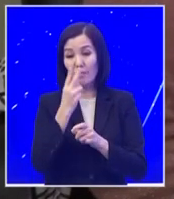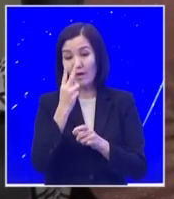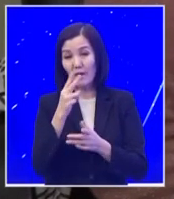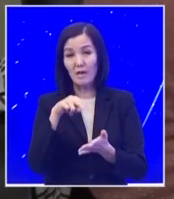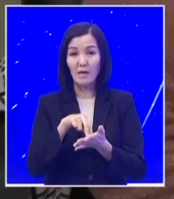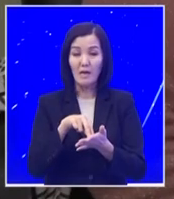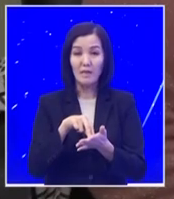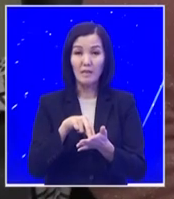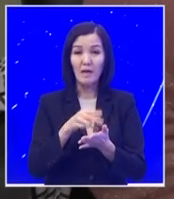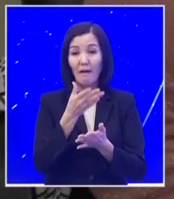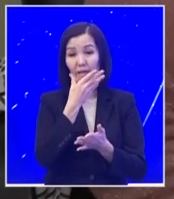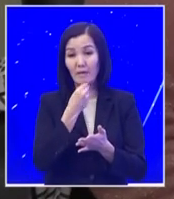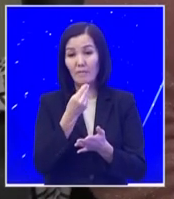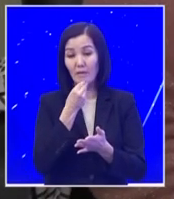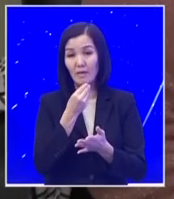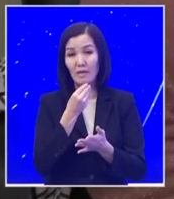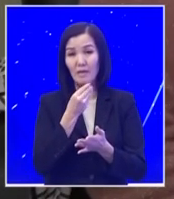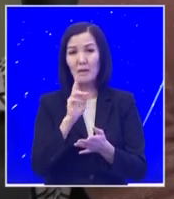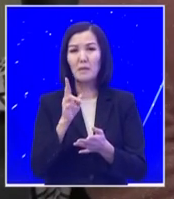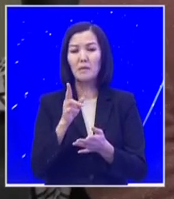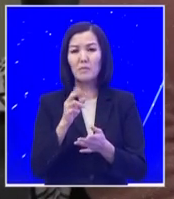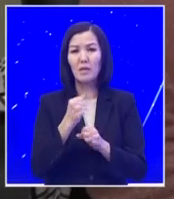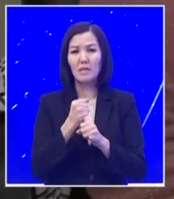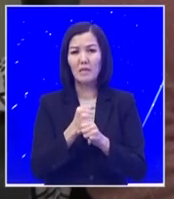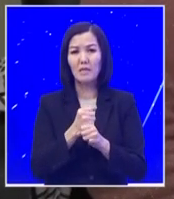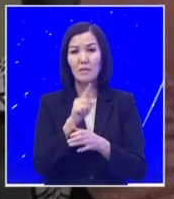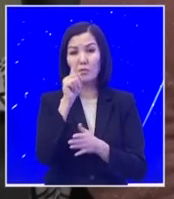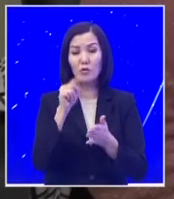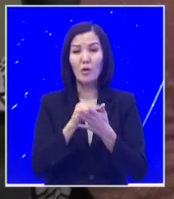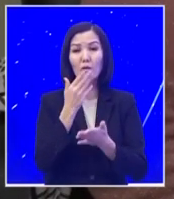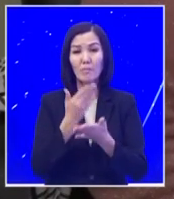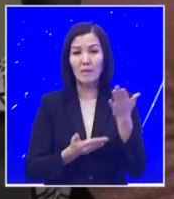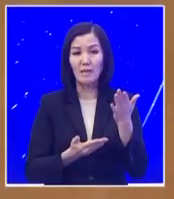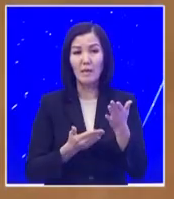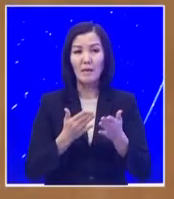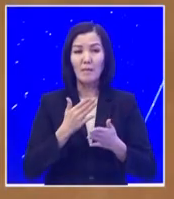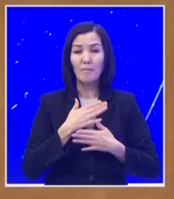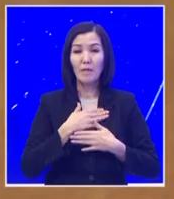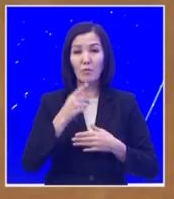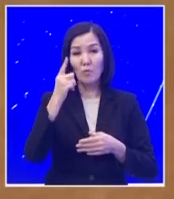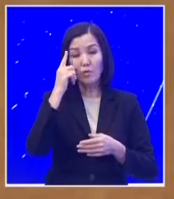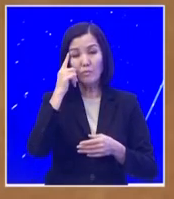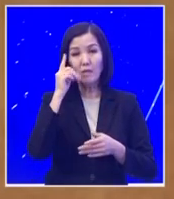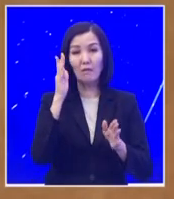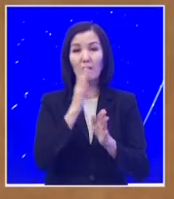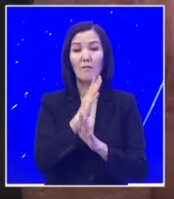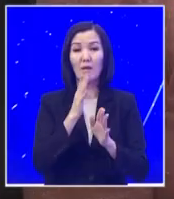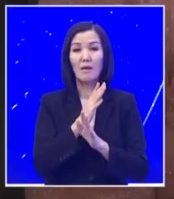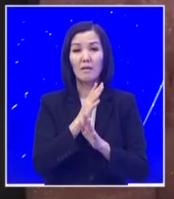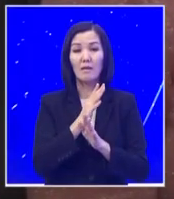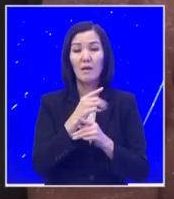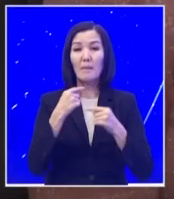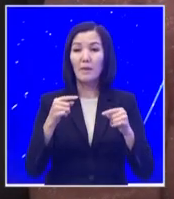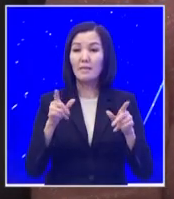Ой, әдемі екен, ол кім оны жасаған екен деп сондай сұрақтар туады. И менімше осы табиғат ол маған ғана емес,